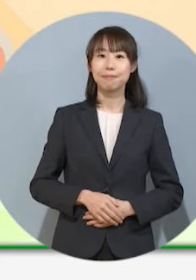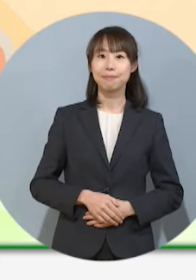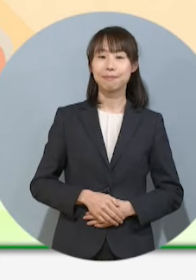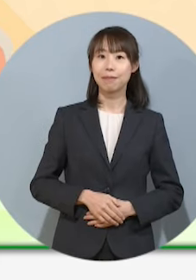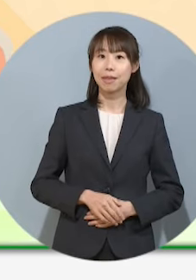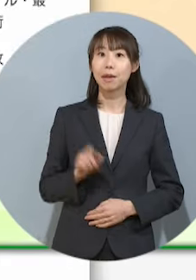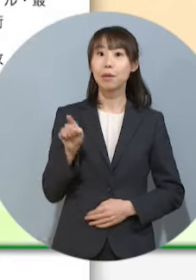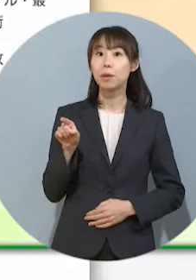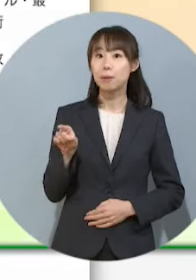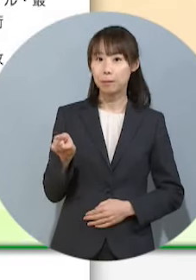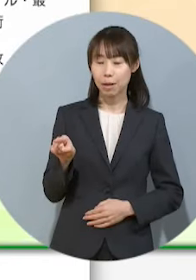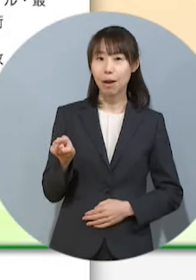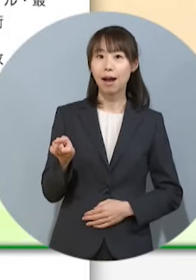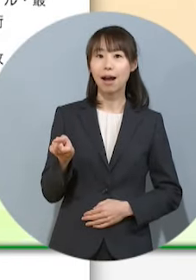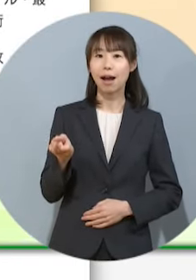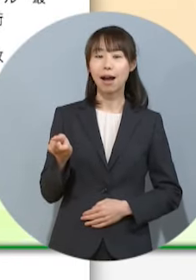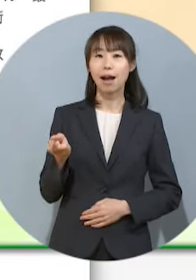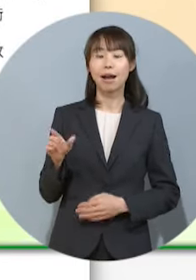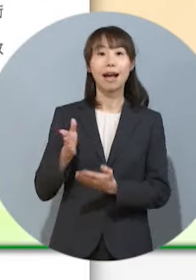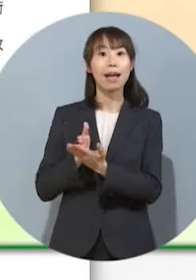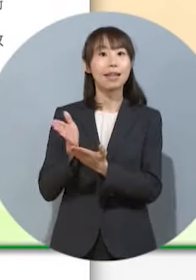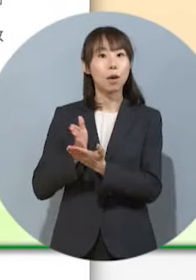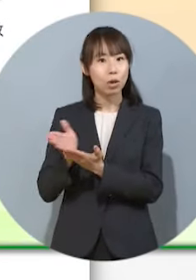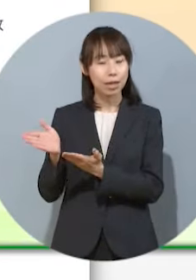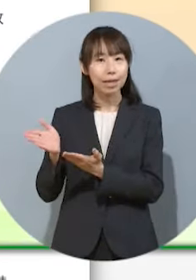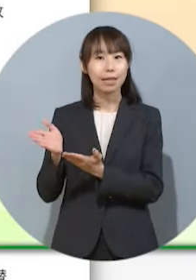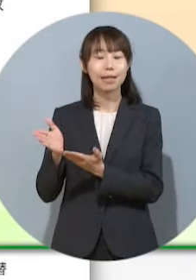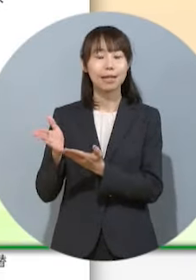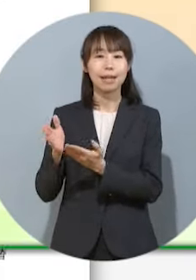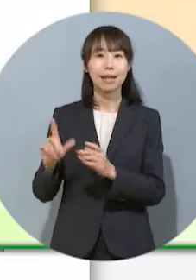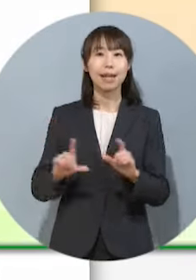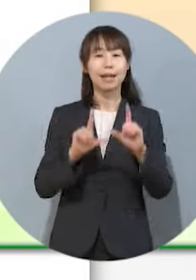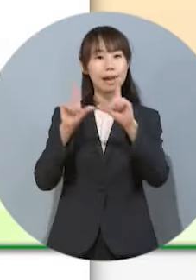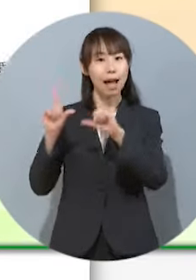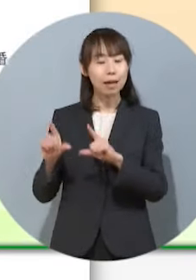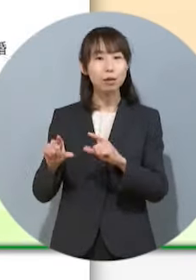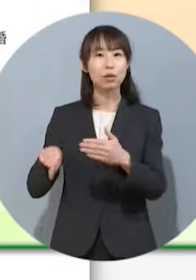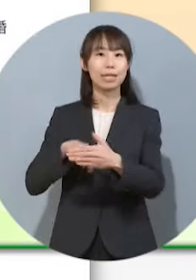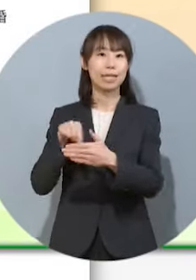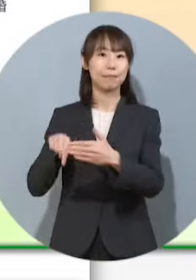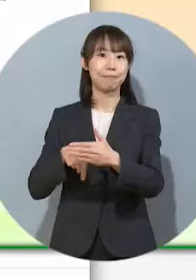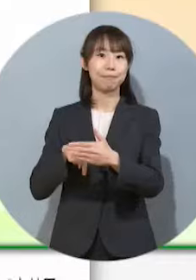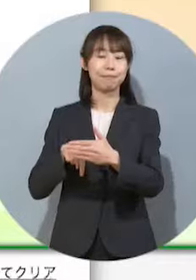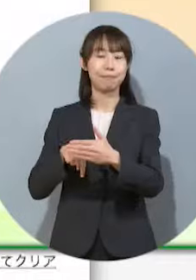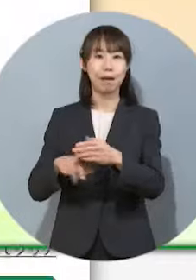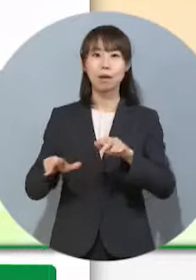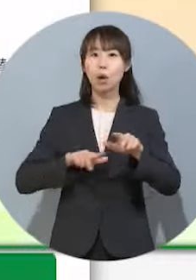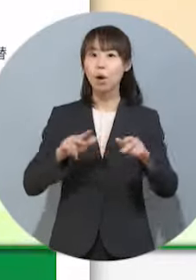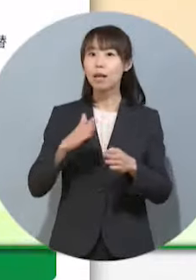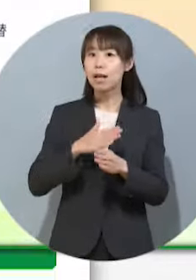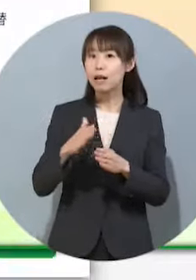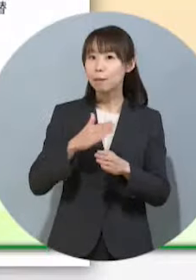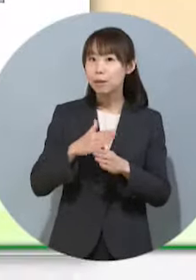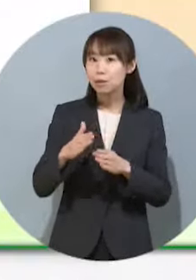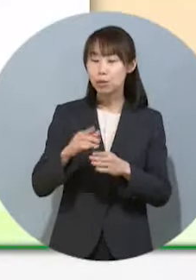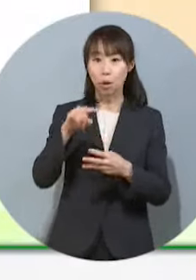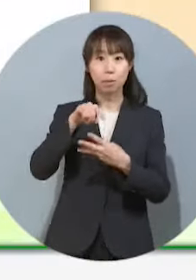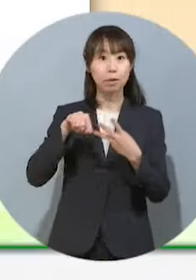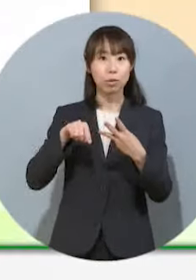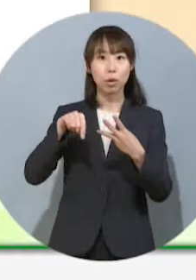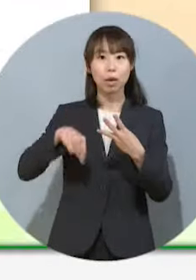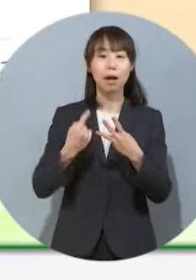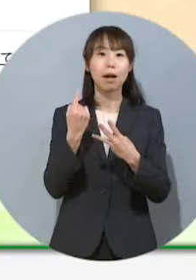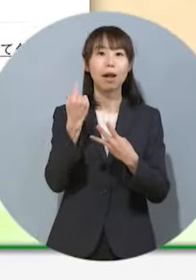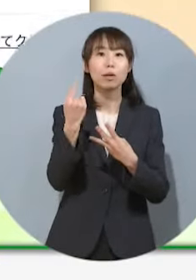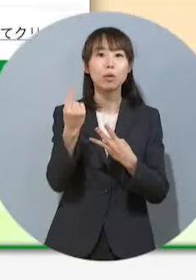また都民向けではカテゴリーやライフシーン、行政サービスの3分野